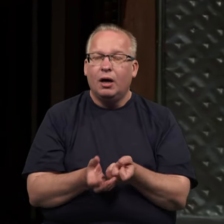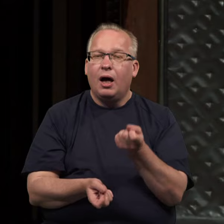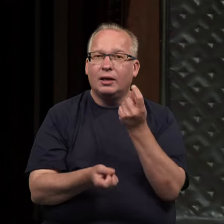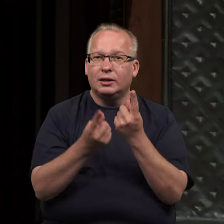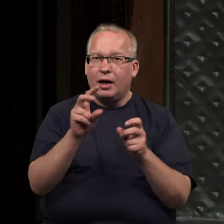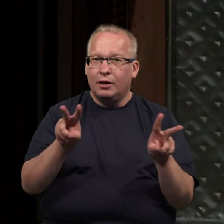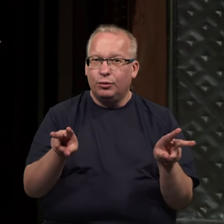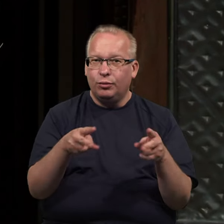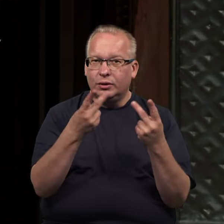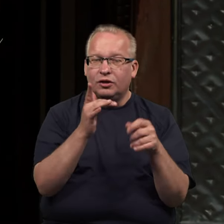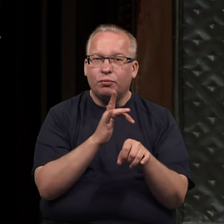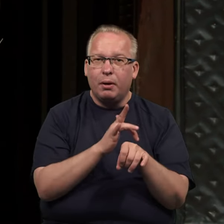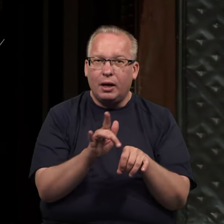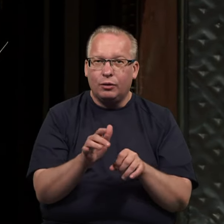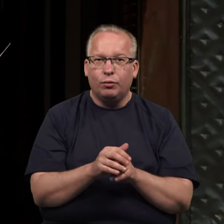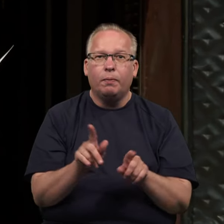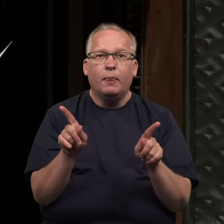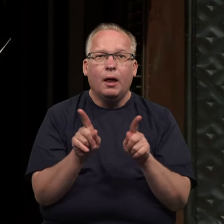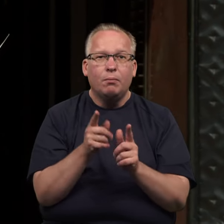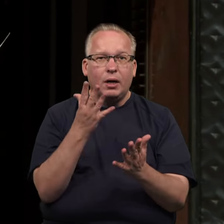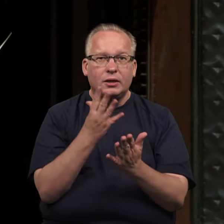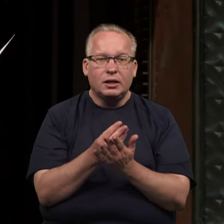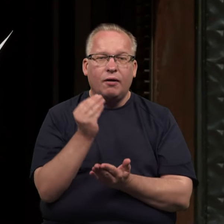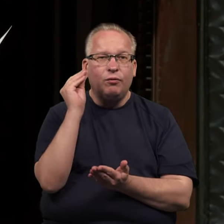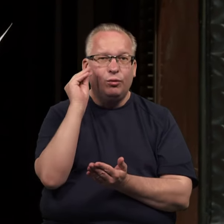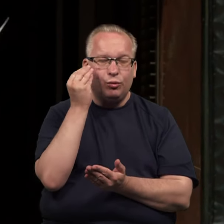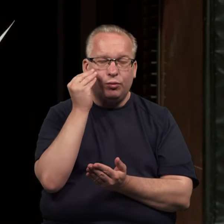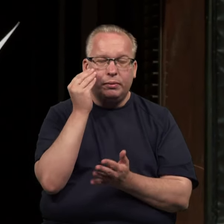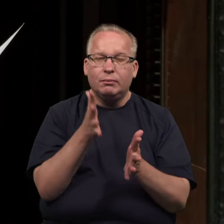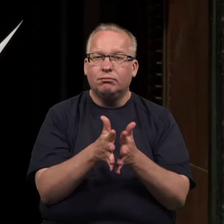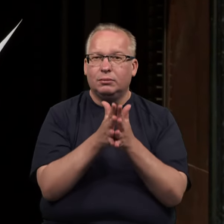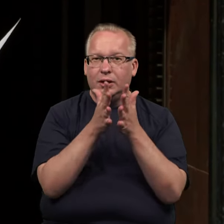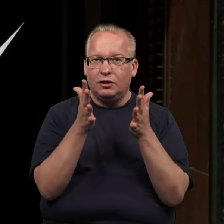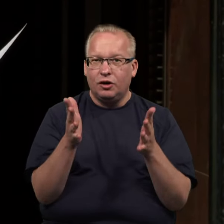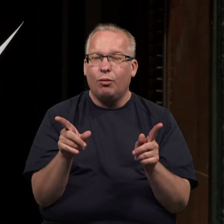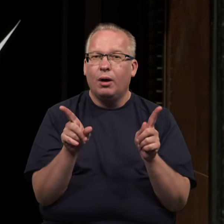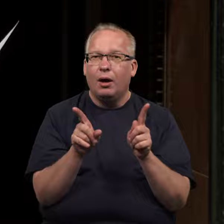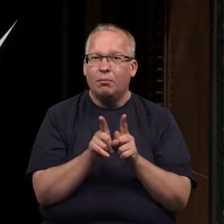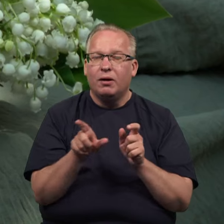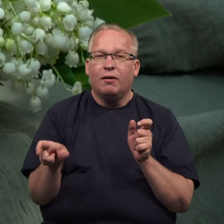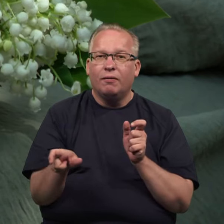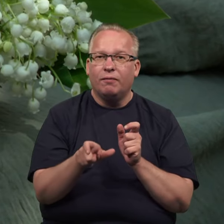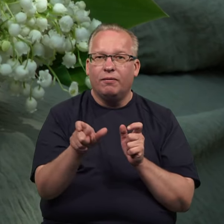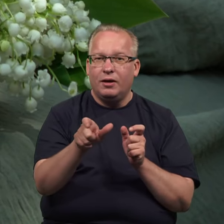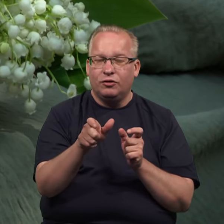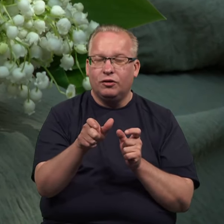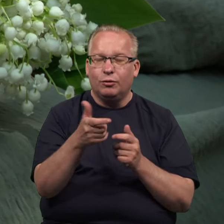pelenų, kaip savo rūpestį didžiausią, kurio lyg vieškeliu einu.